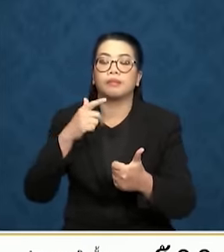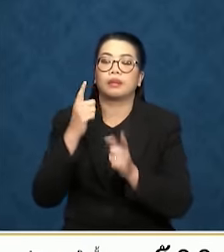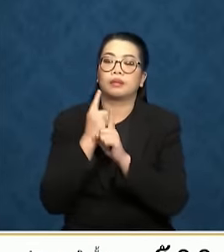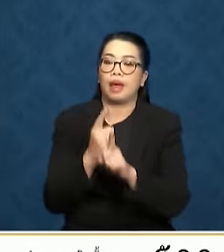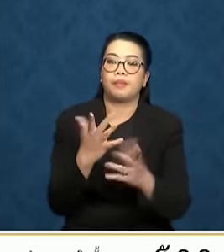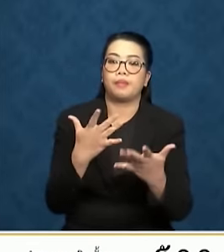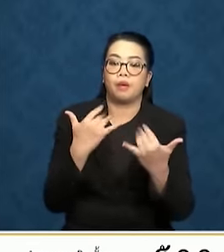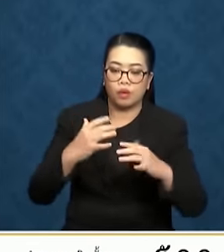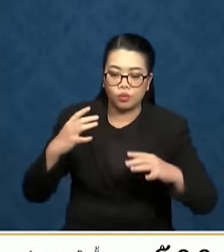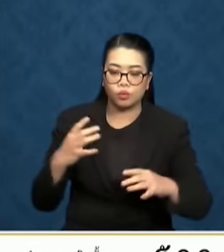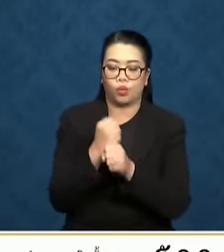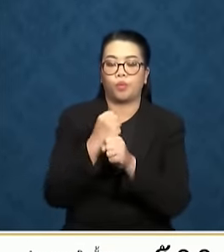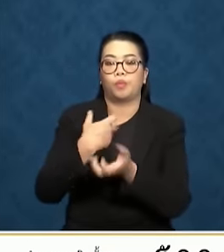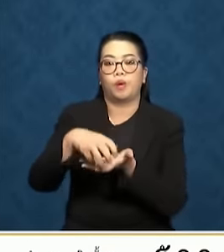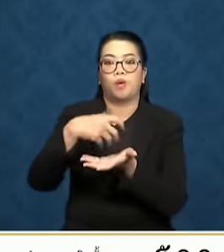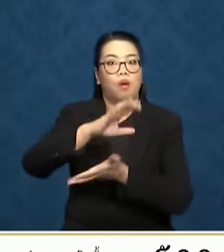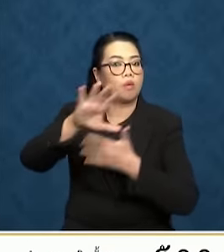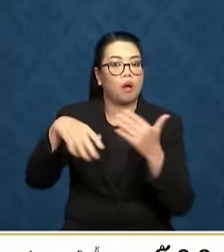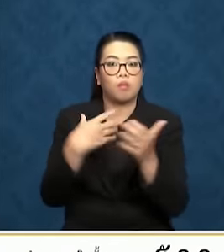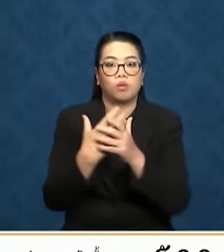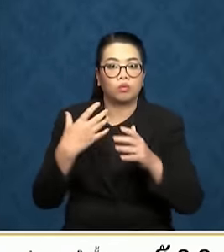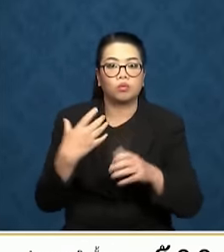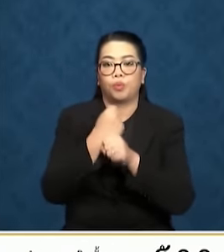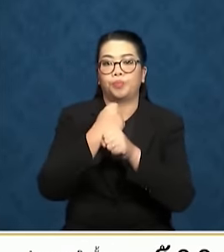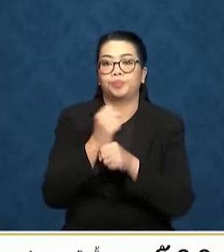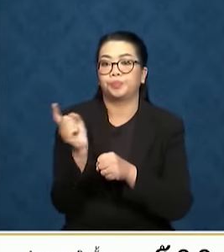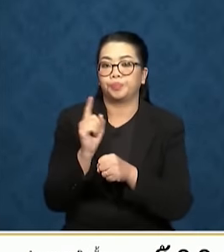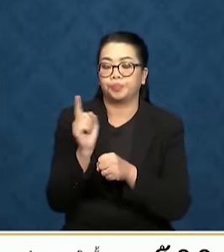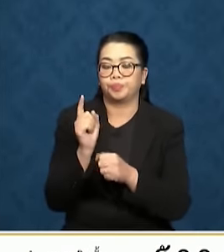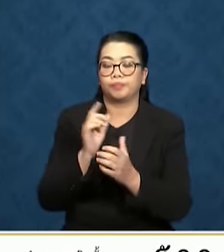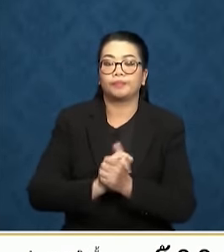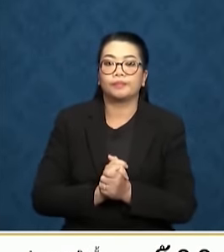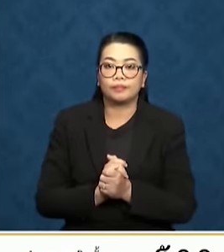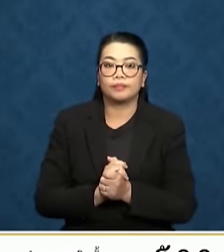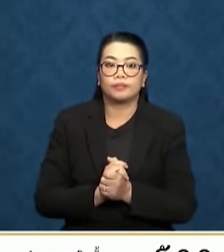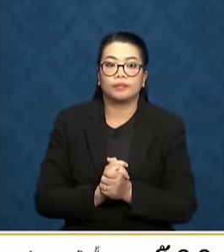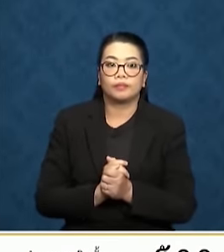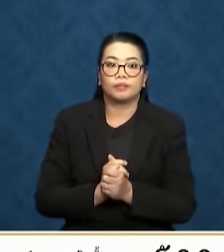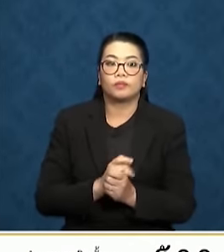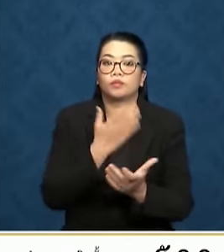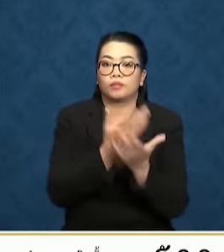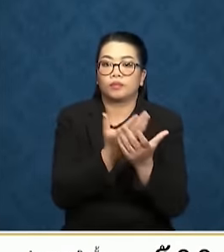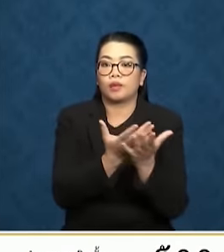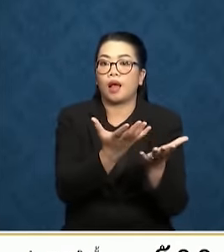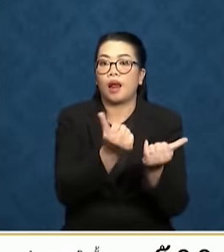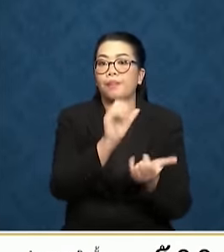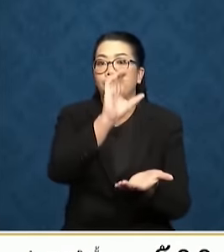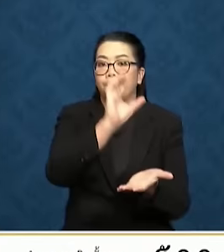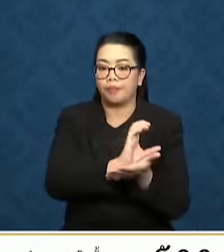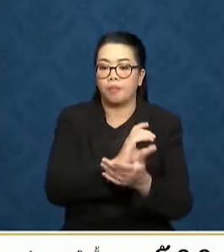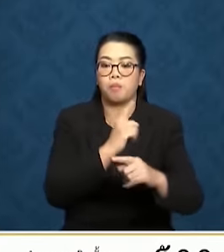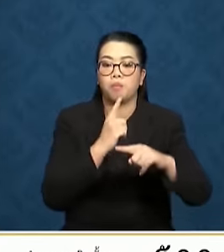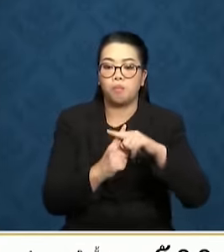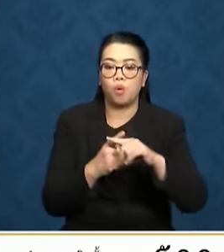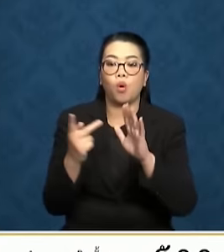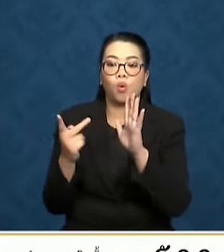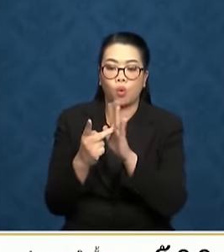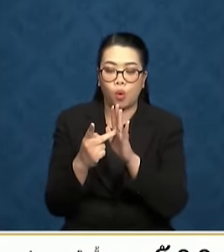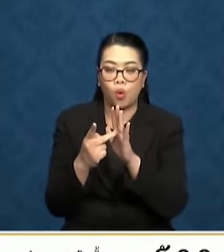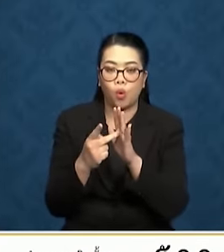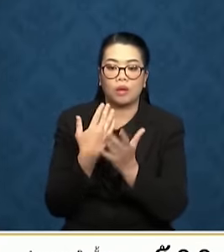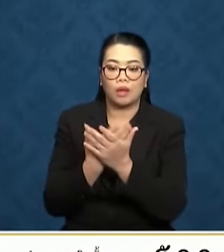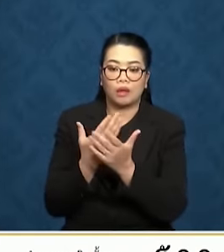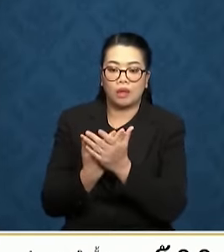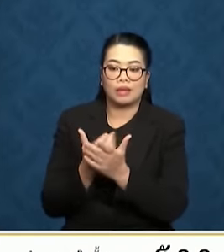ครับเพื่อที่จะให้เห็นภาพรวมว่าเมื่อรายรับของรัฐบวกบวกกับการกู้ของรัฐเท่ากับราย